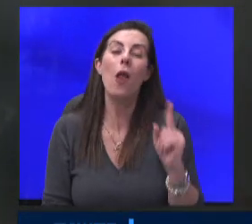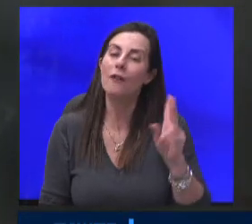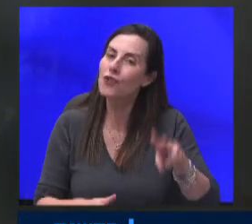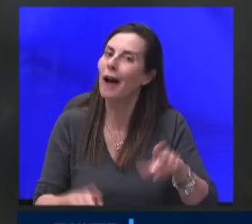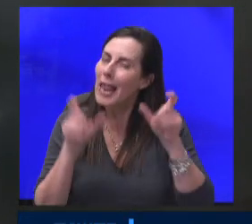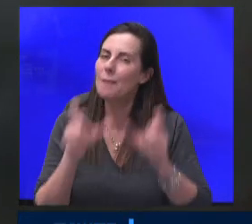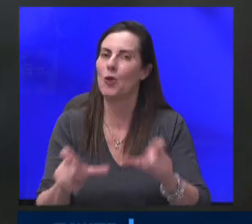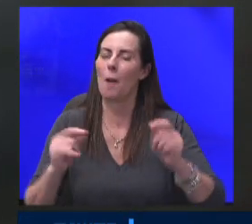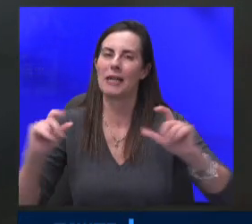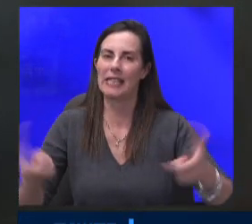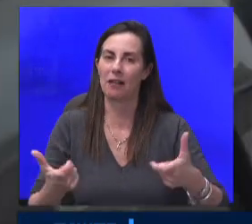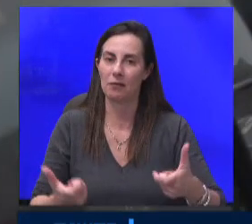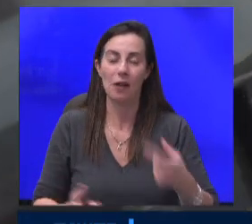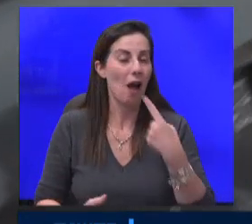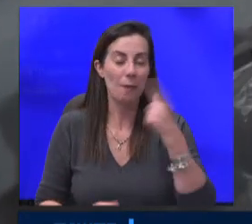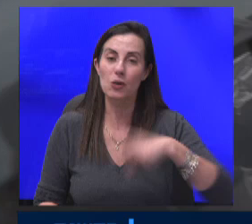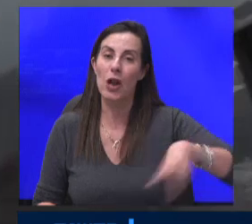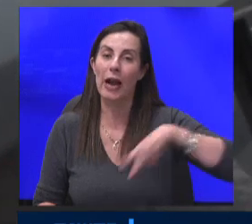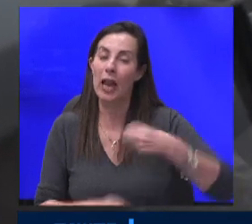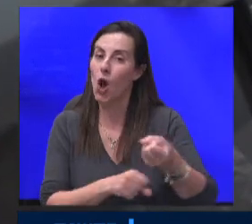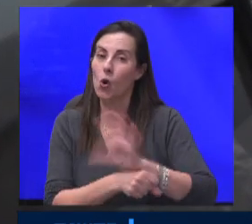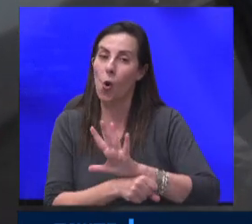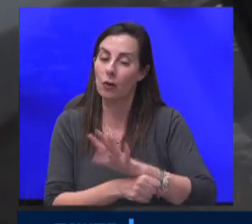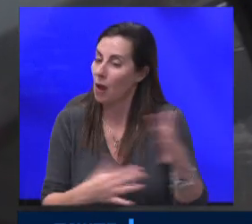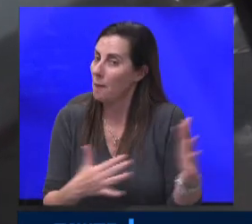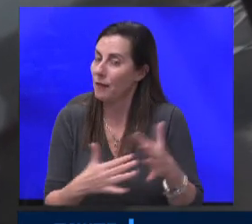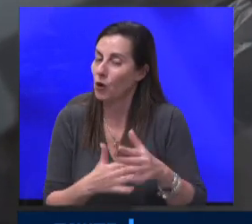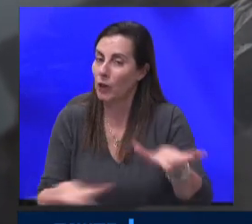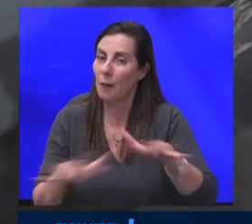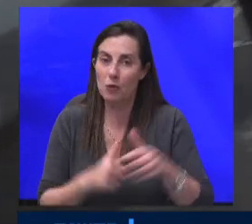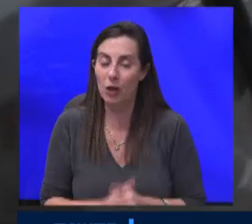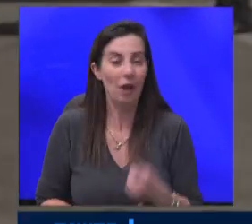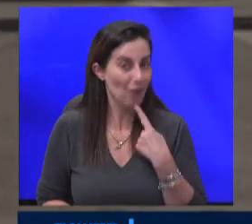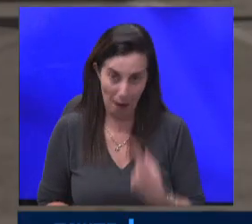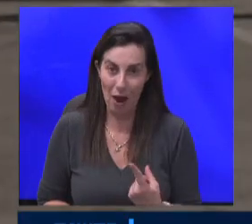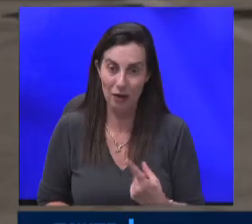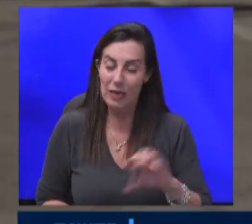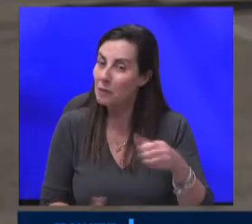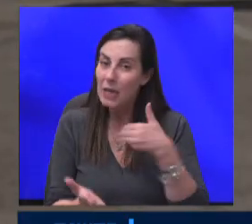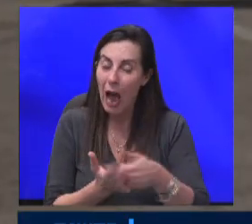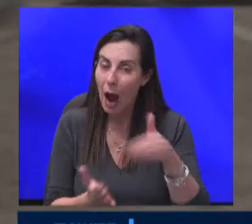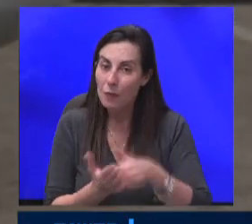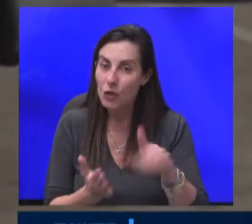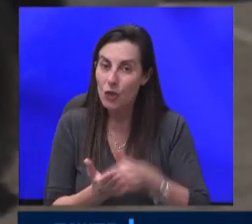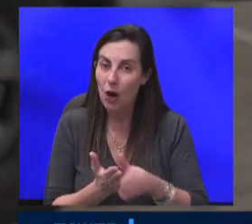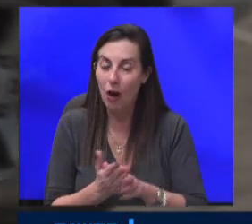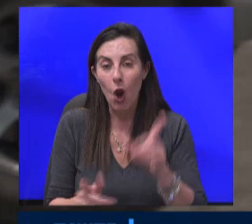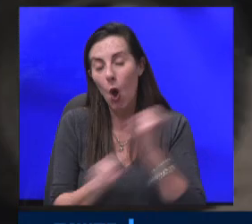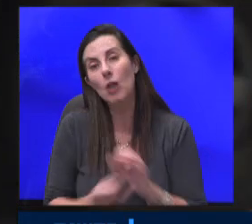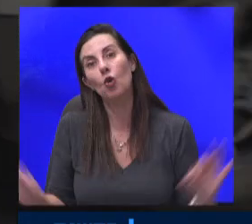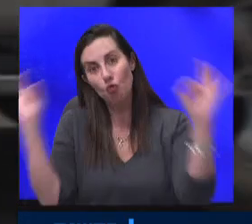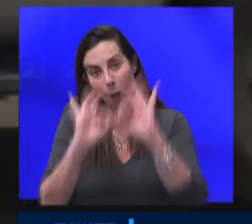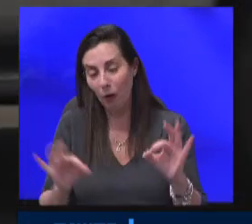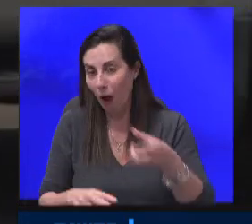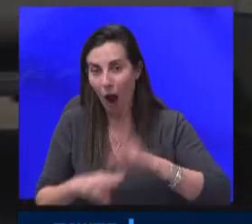להימנע מכך, אמר ממונה הקורונה היום בביקורת על מקבלי ההחלטות, והוסיף, אם נמשיך בשיטת שב ואל תעשה,